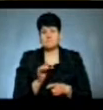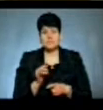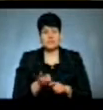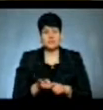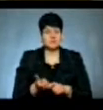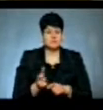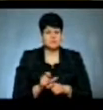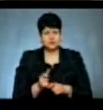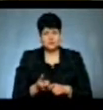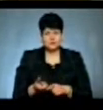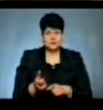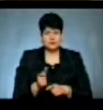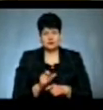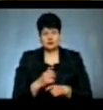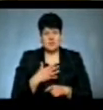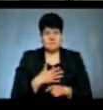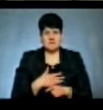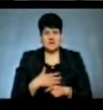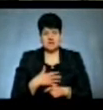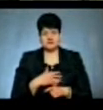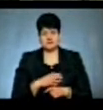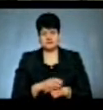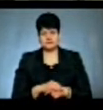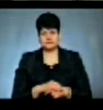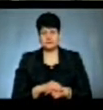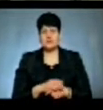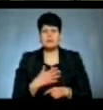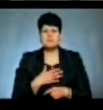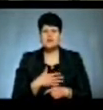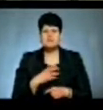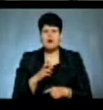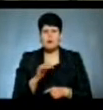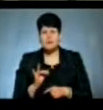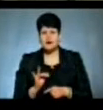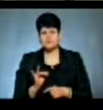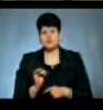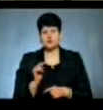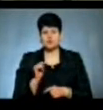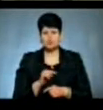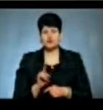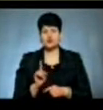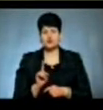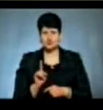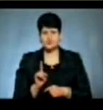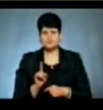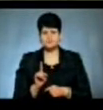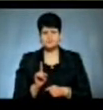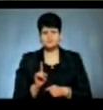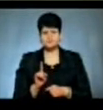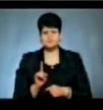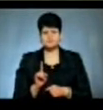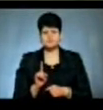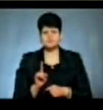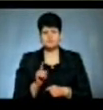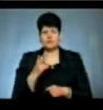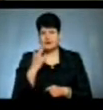дуже-дуже переживав. Переживав би, тому що ви